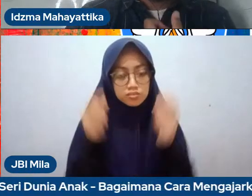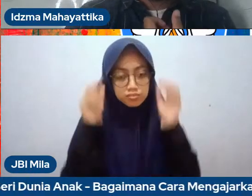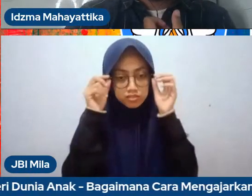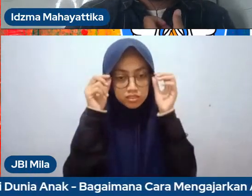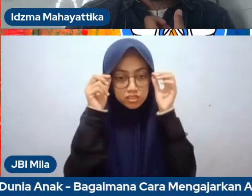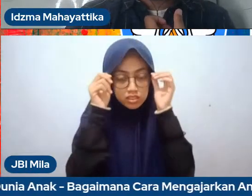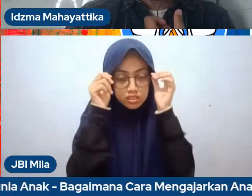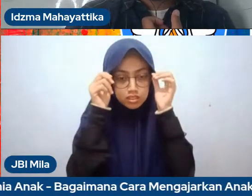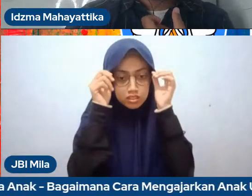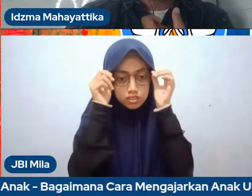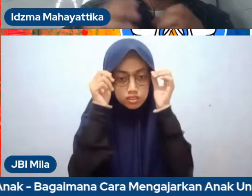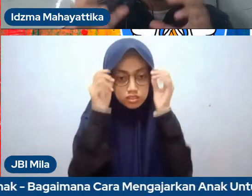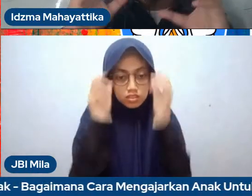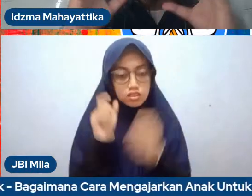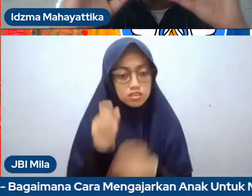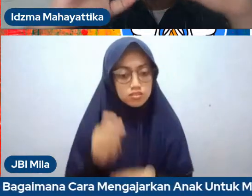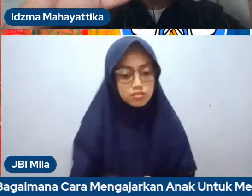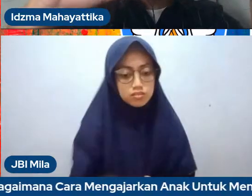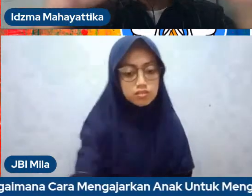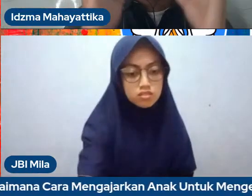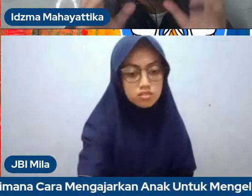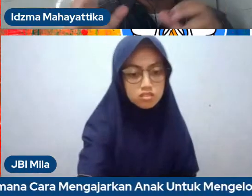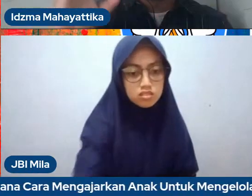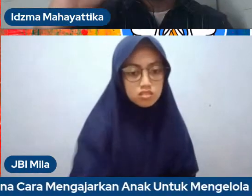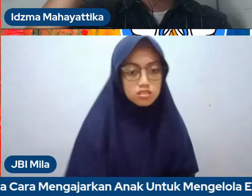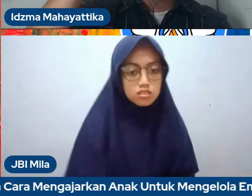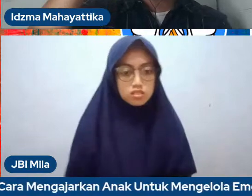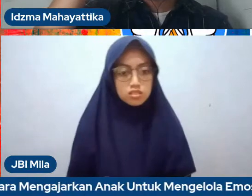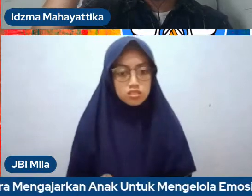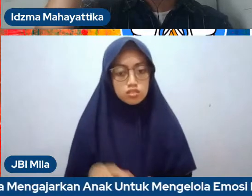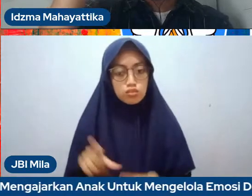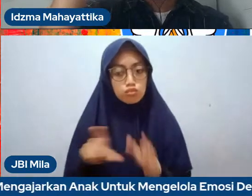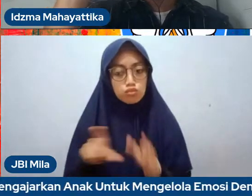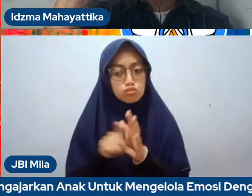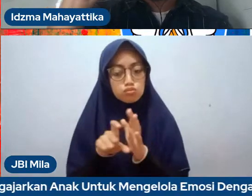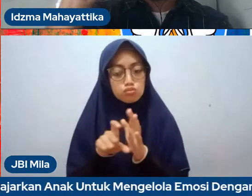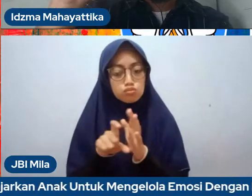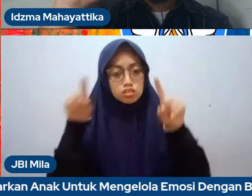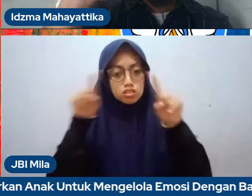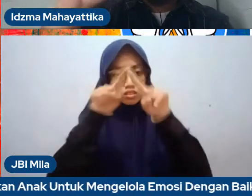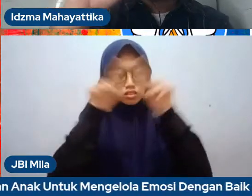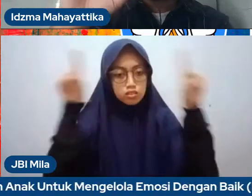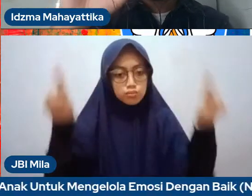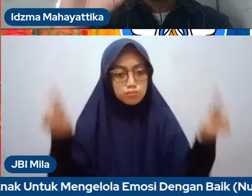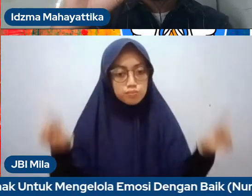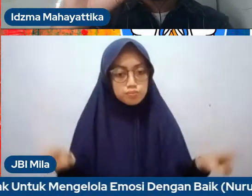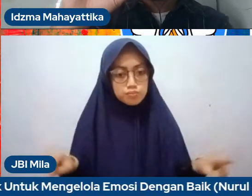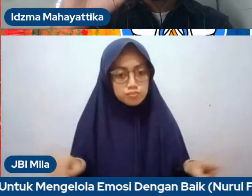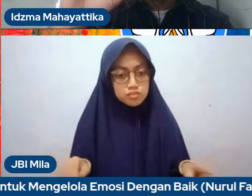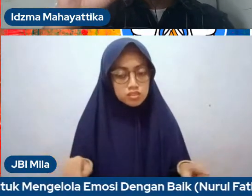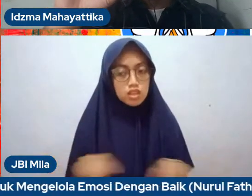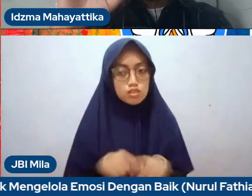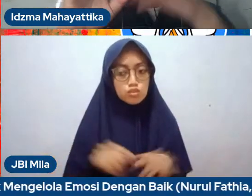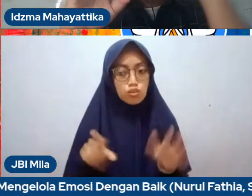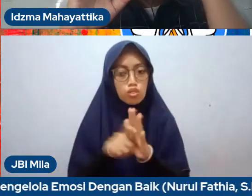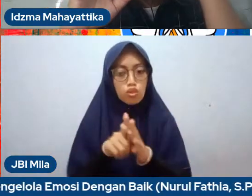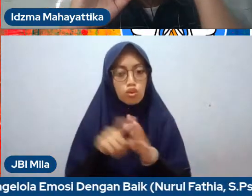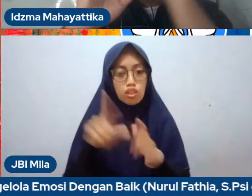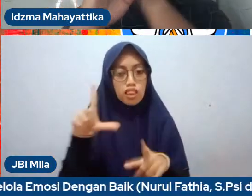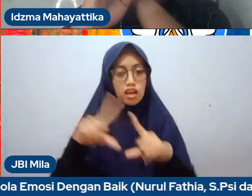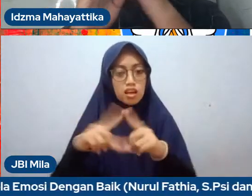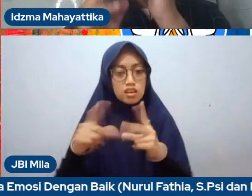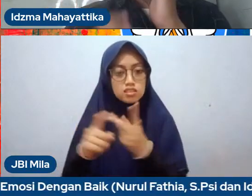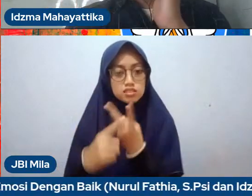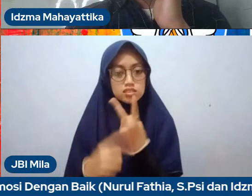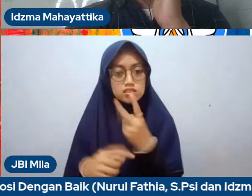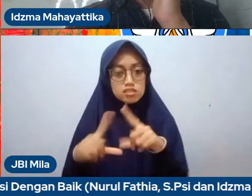masalah. Jadi orang itu jadi masalah tuh kayak layer. Layer pertama namanya what, apa? Apa yang kelihatan? Ada